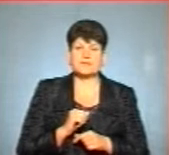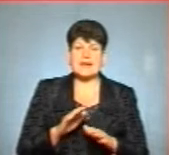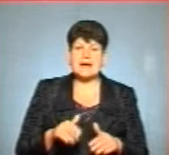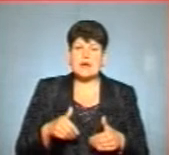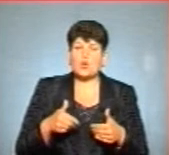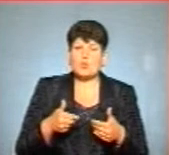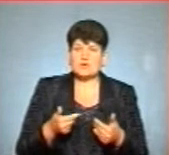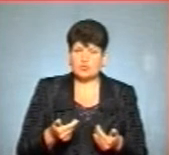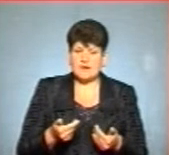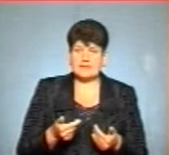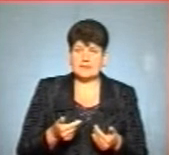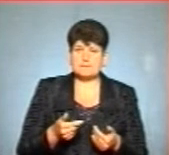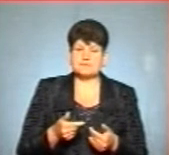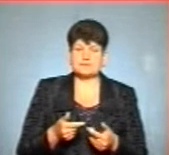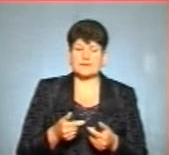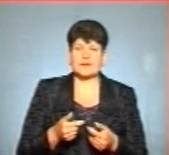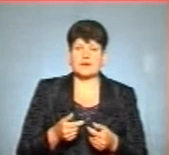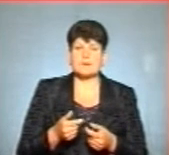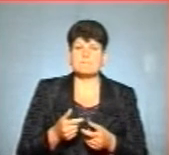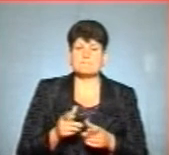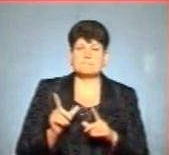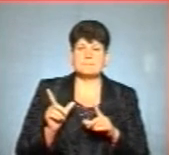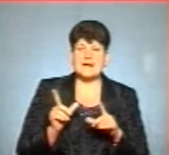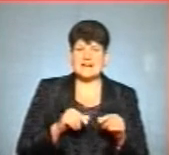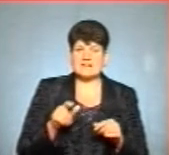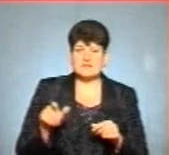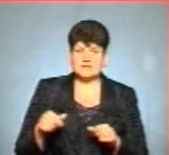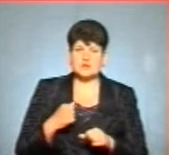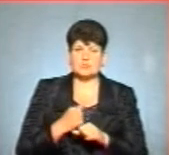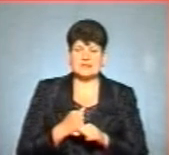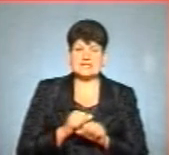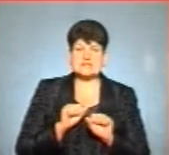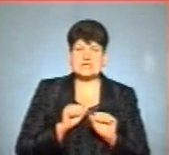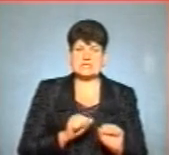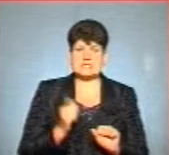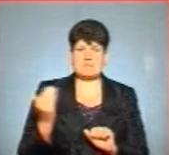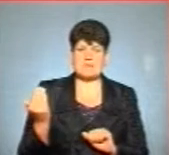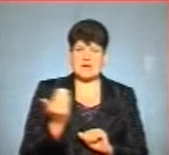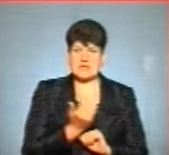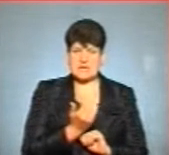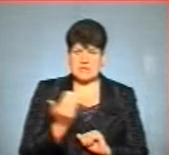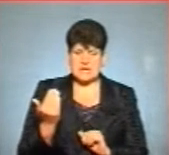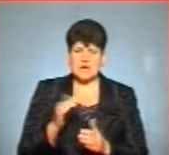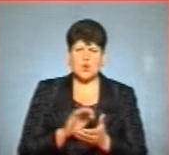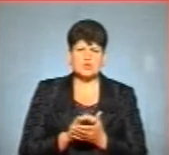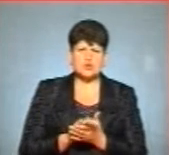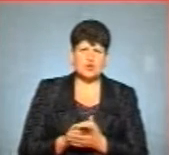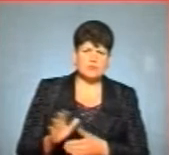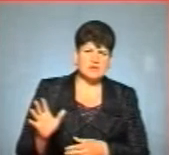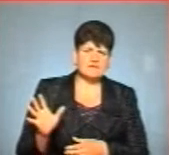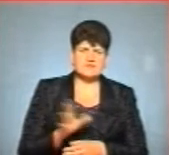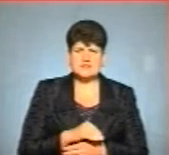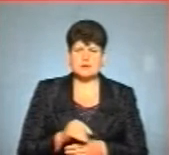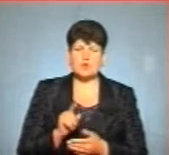Рекомендували перевізникам встановити захисні бар'єри в салонах автобусів, ознайомили всіх про